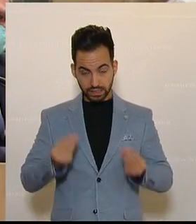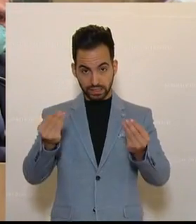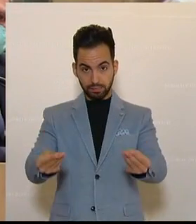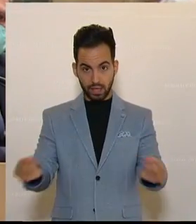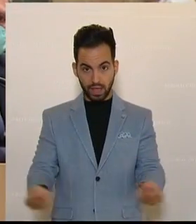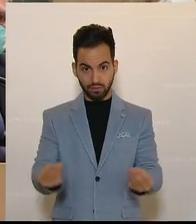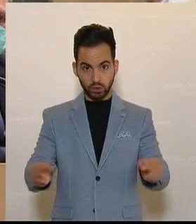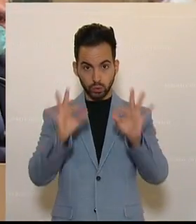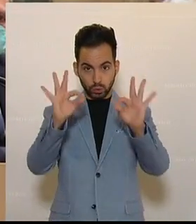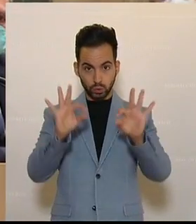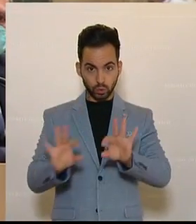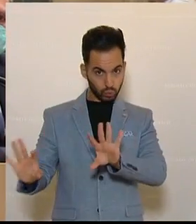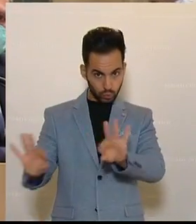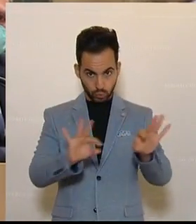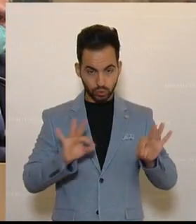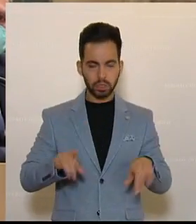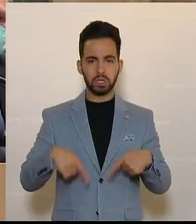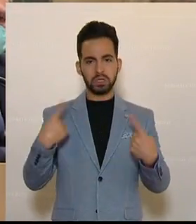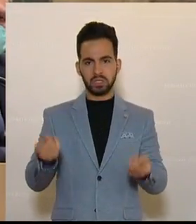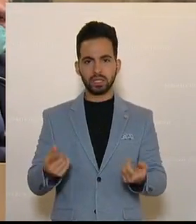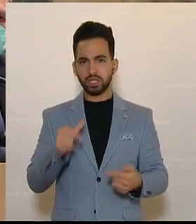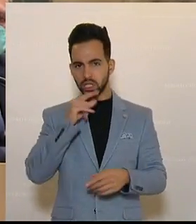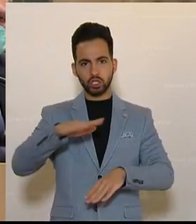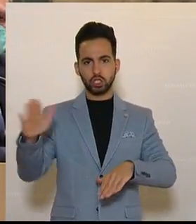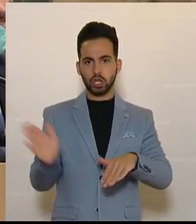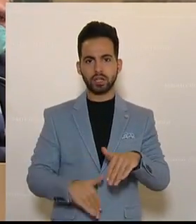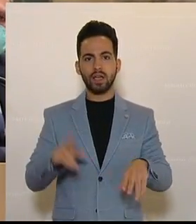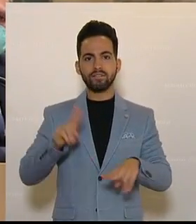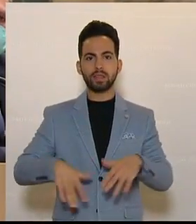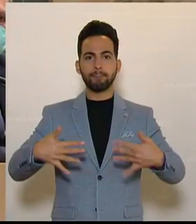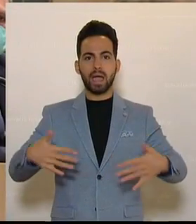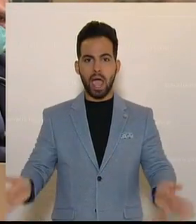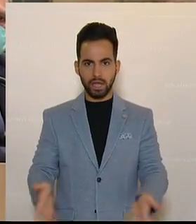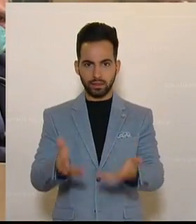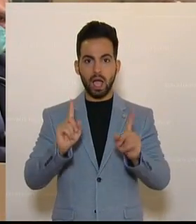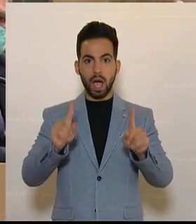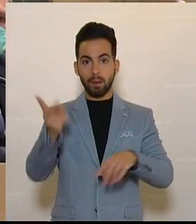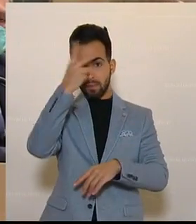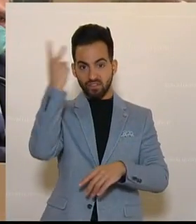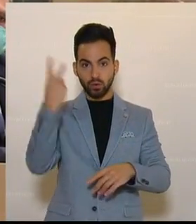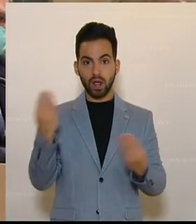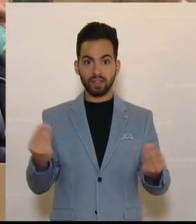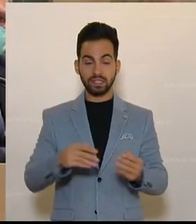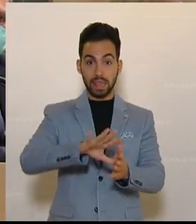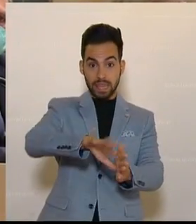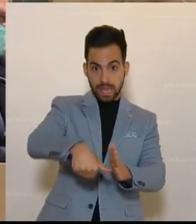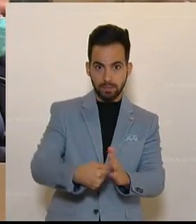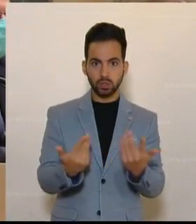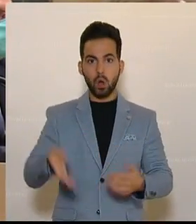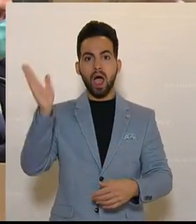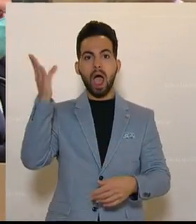Gutes tut, dann ist es nicht schlecht, wenn man sich beeilt. Aber wenn man der Bevölkerung etwas nimmt, wie hier